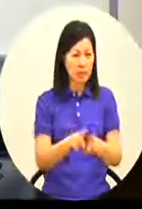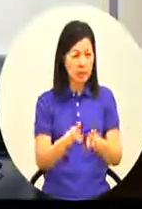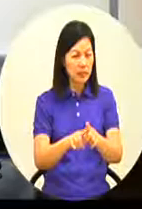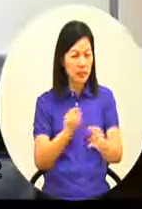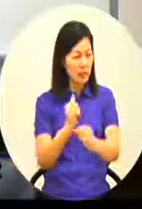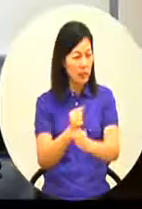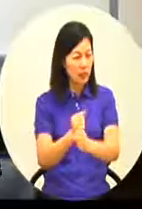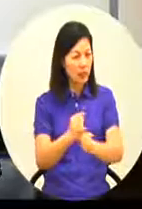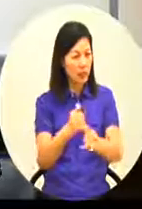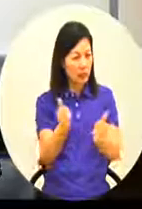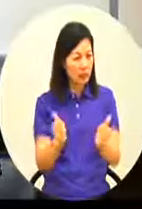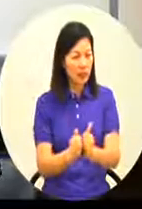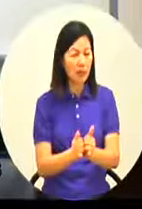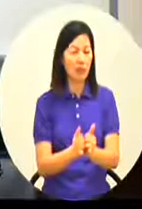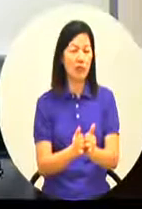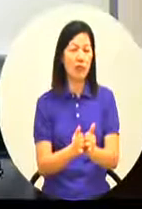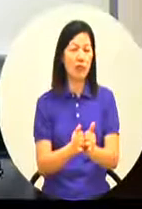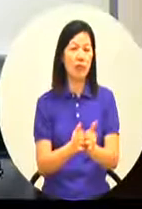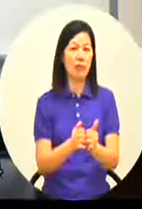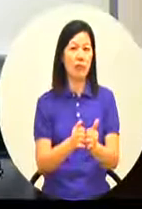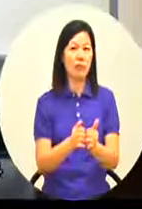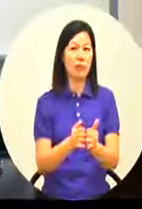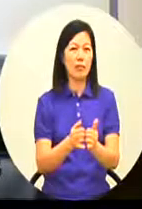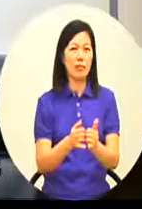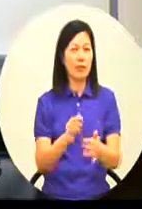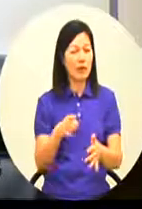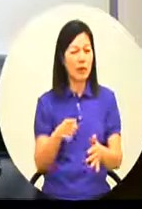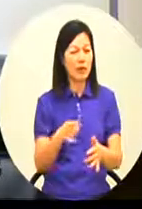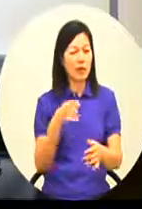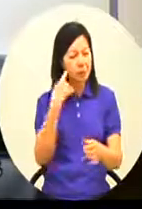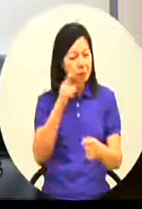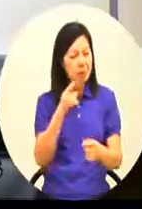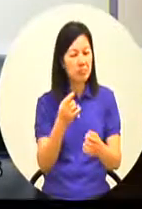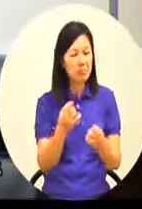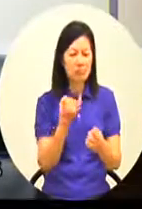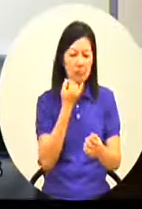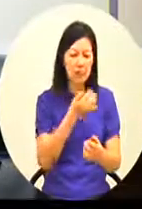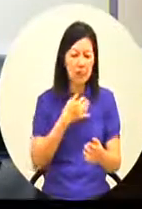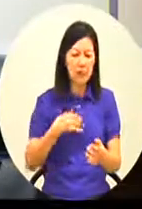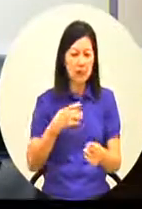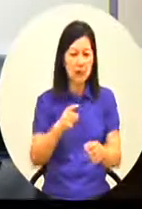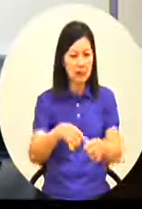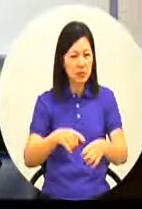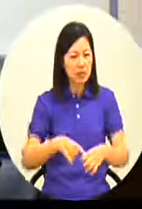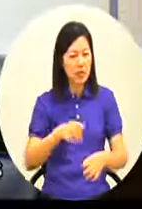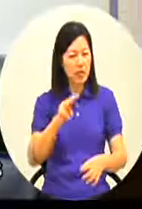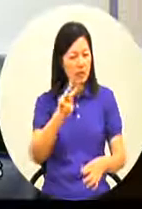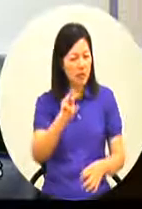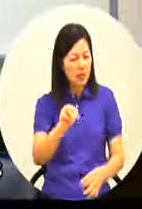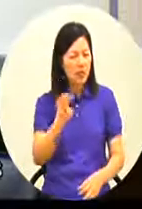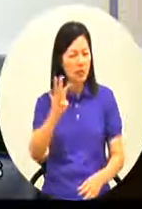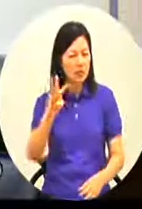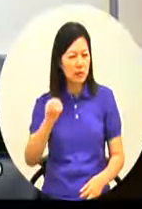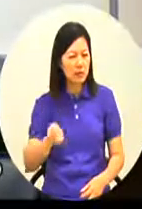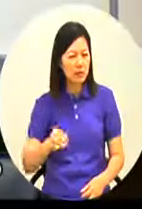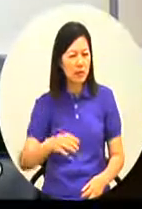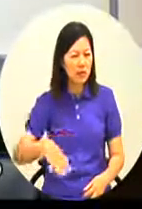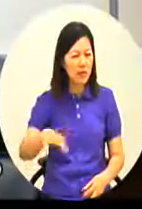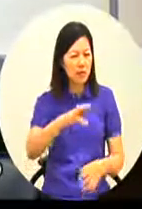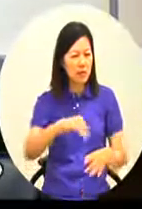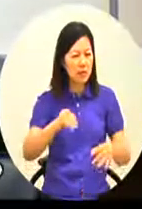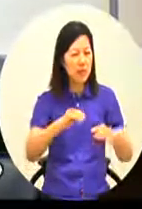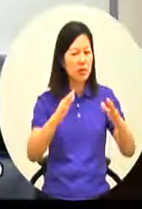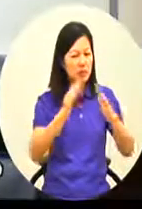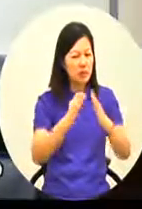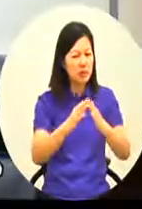族，哦，一个月可能赚三万、四万，一家伙在过生活。那在这